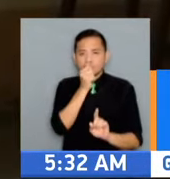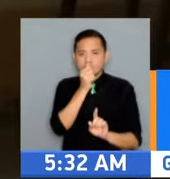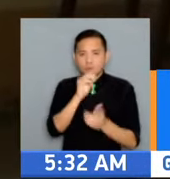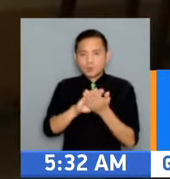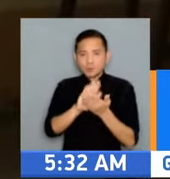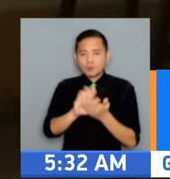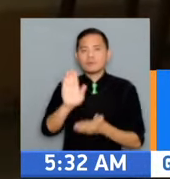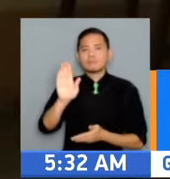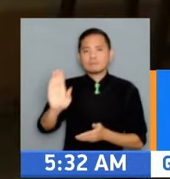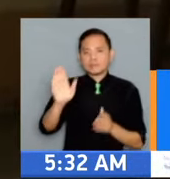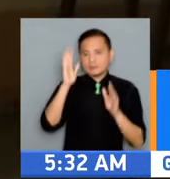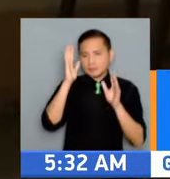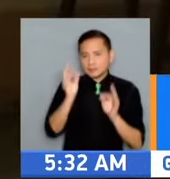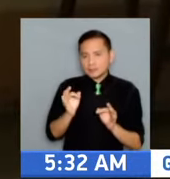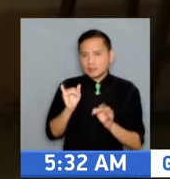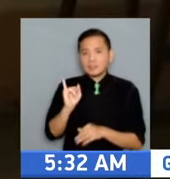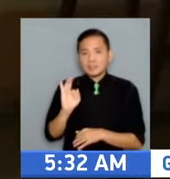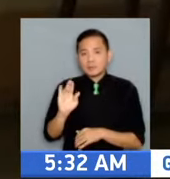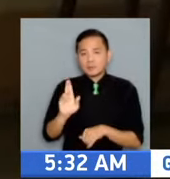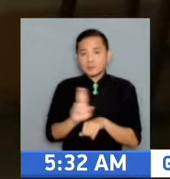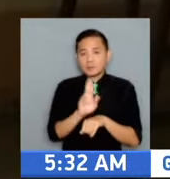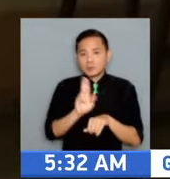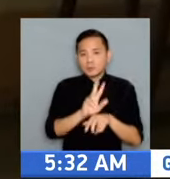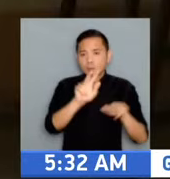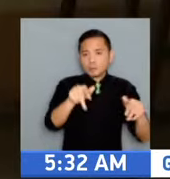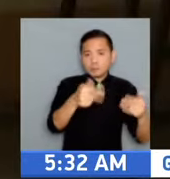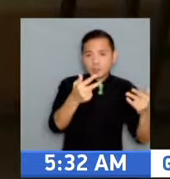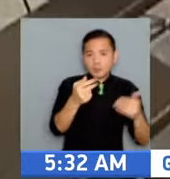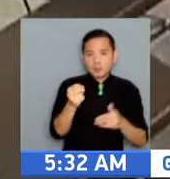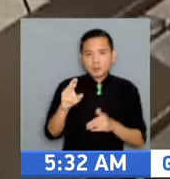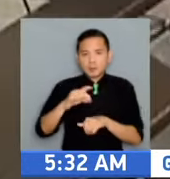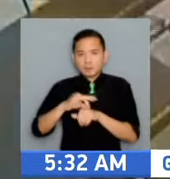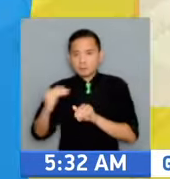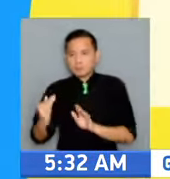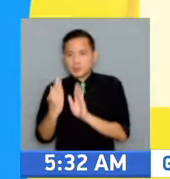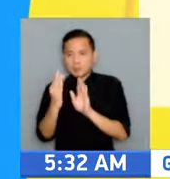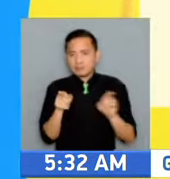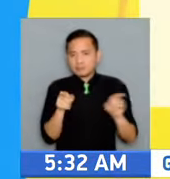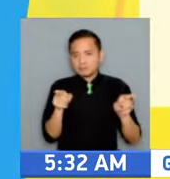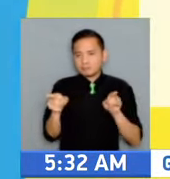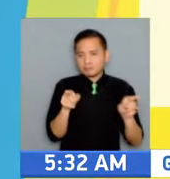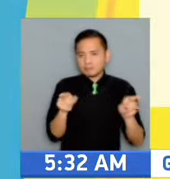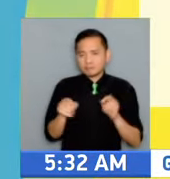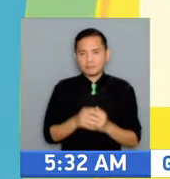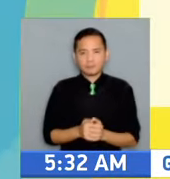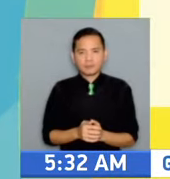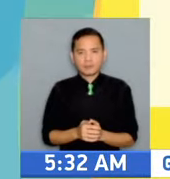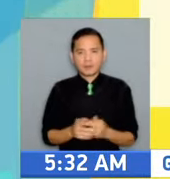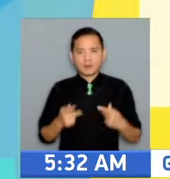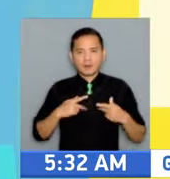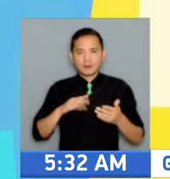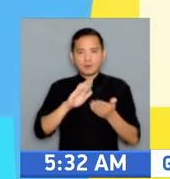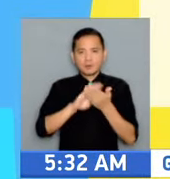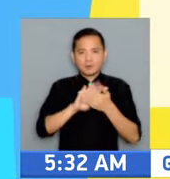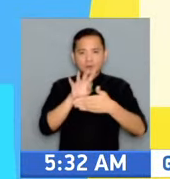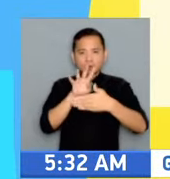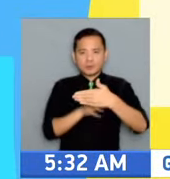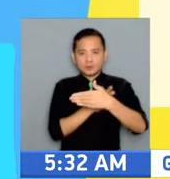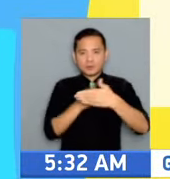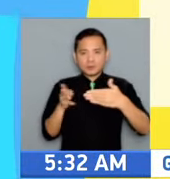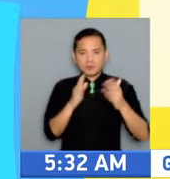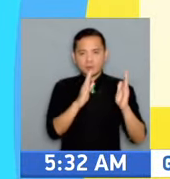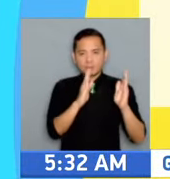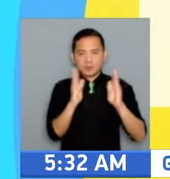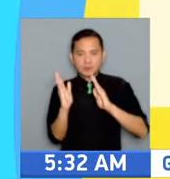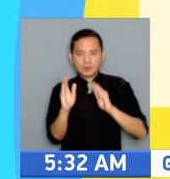o distance learning ngayong araw. Samantala, magpapatupad ng adjusted school schedule ang Caloocan hanggang sa April 12 para sa